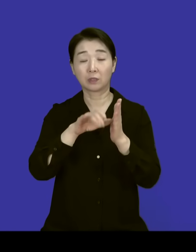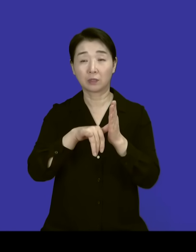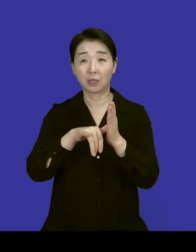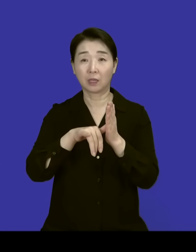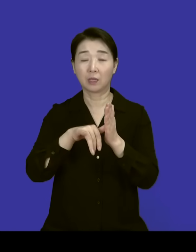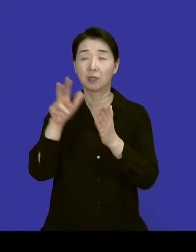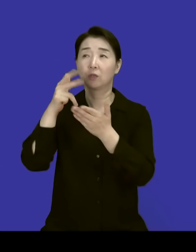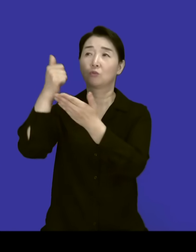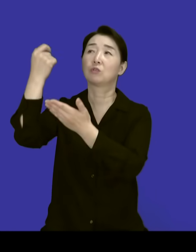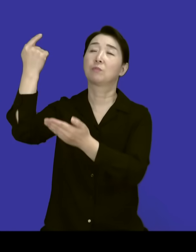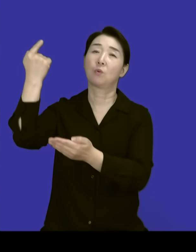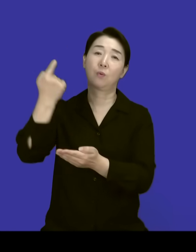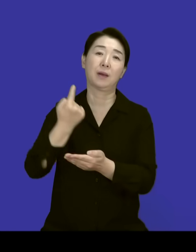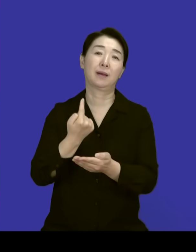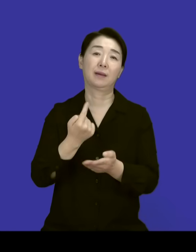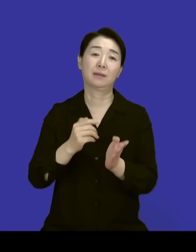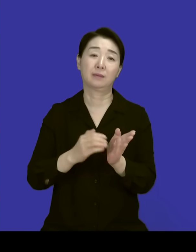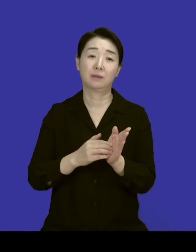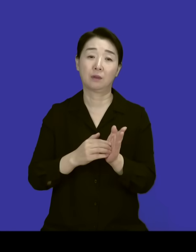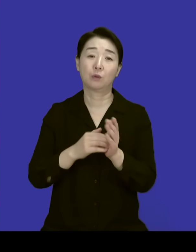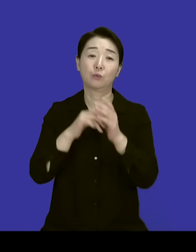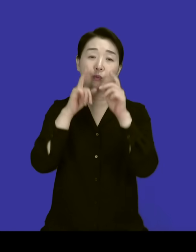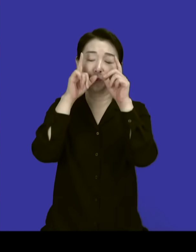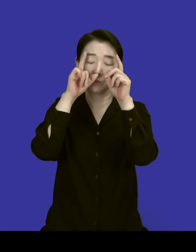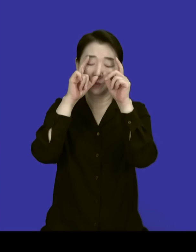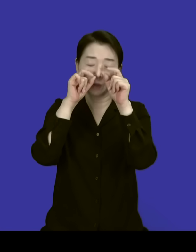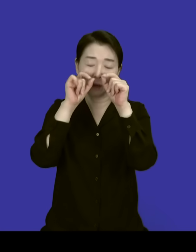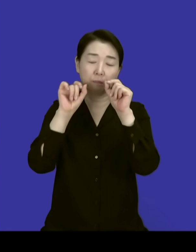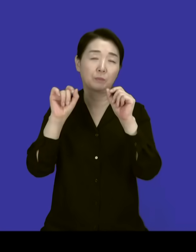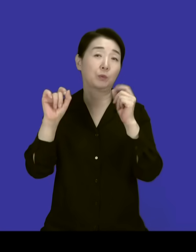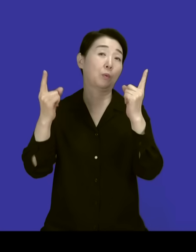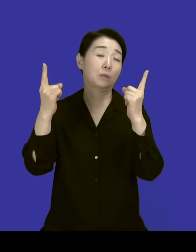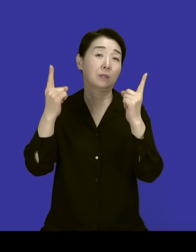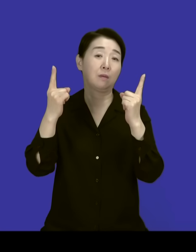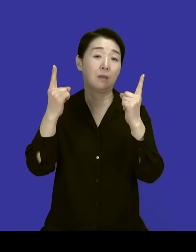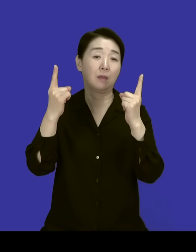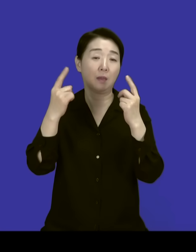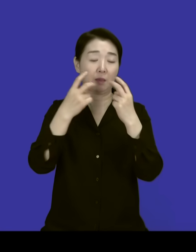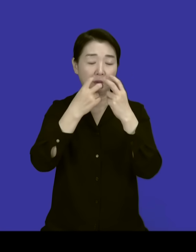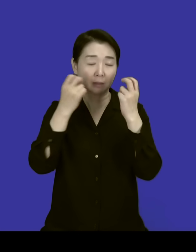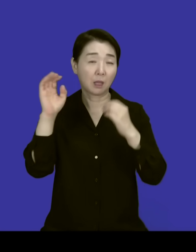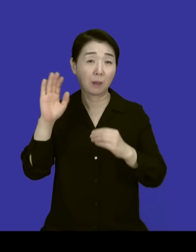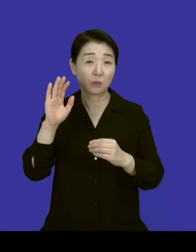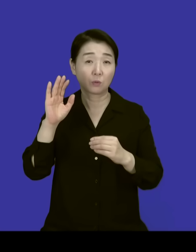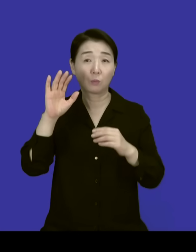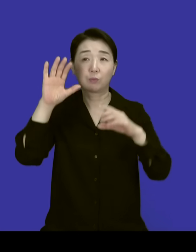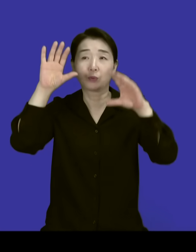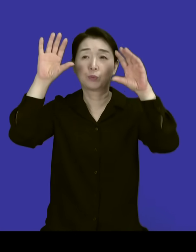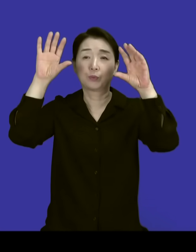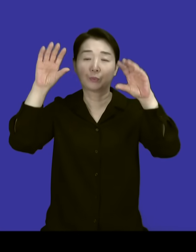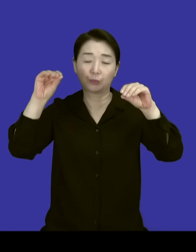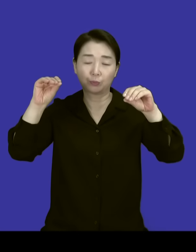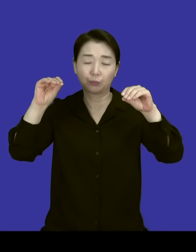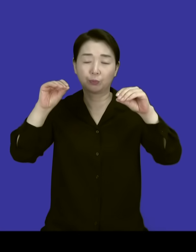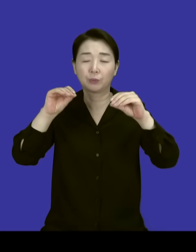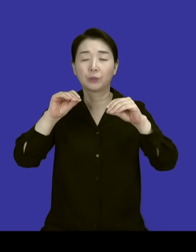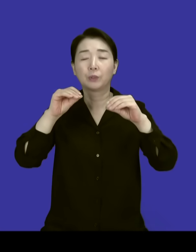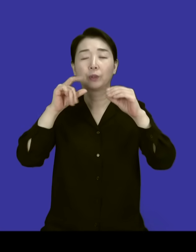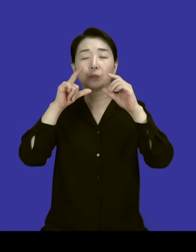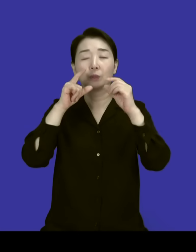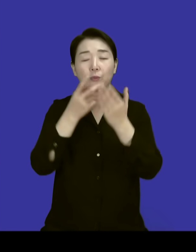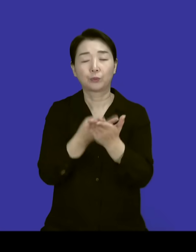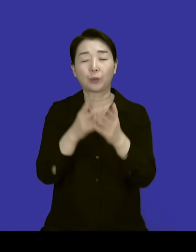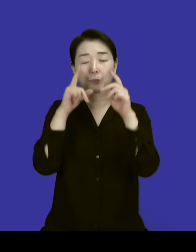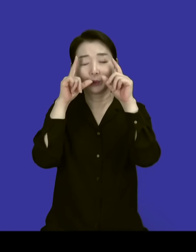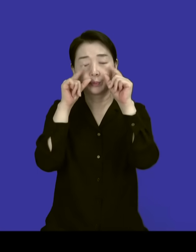주님이 오신 거죠. 눈을 딱 감자마자 잠든 것도 아니고 진짜 불 딱 끄고 누워가지고 눈을 딱